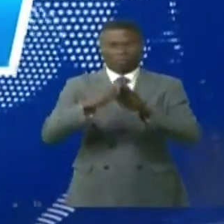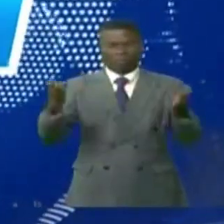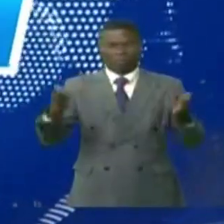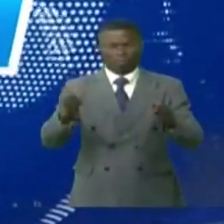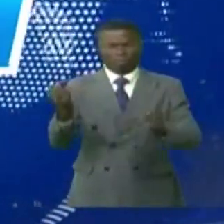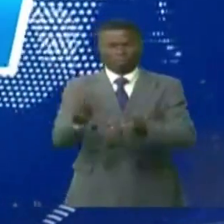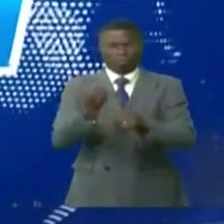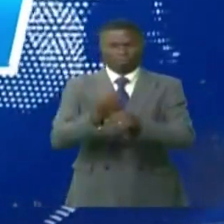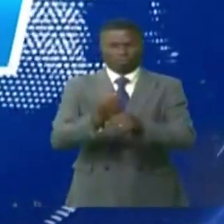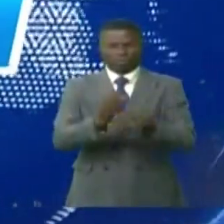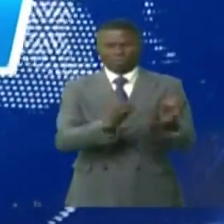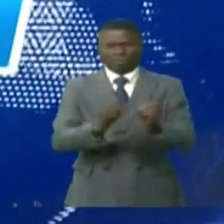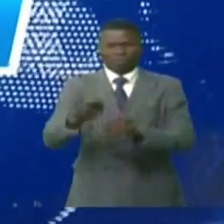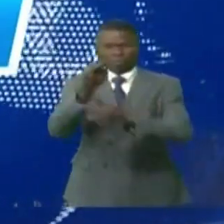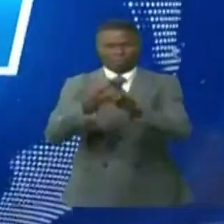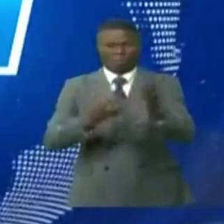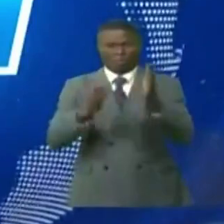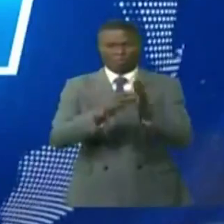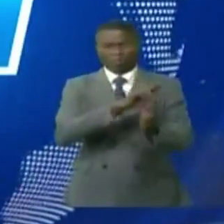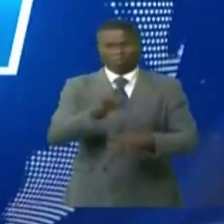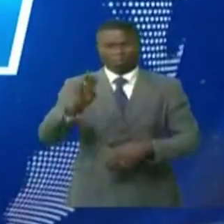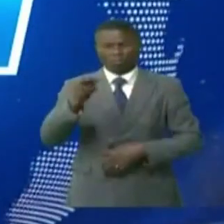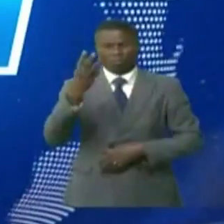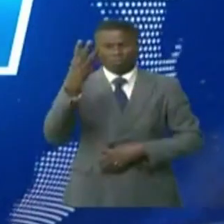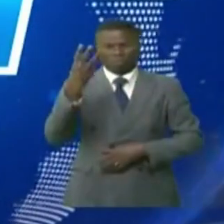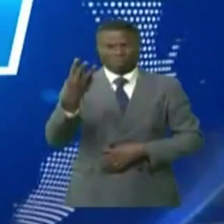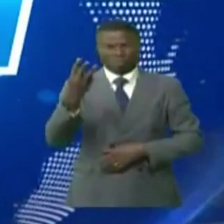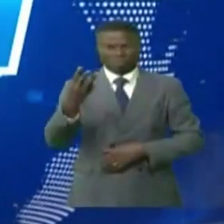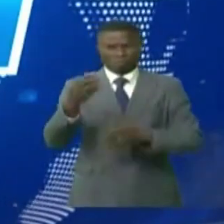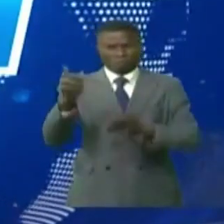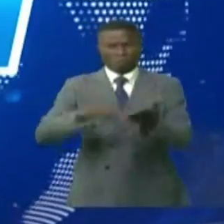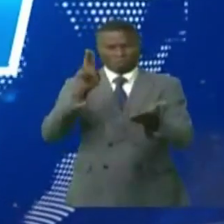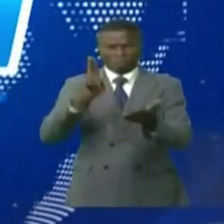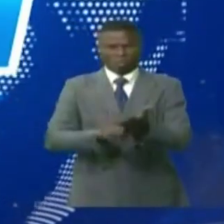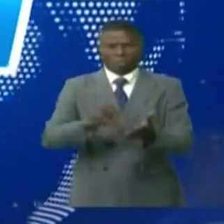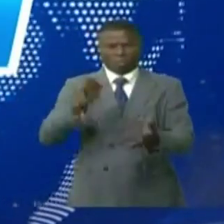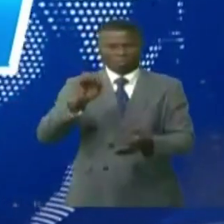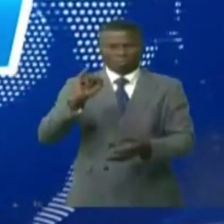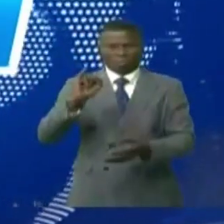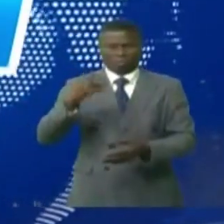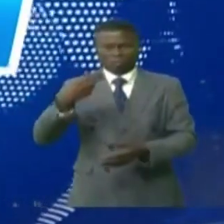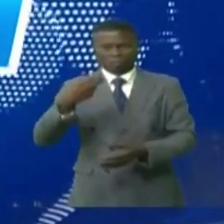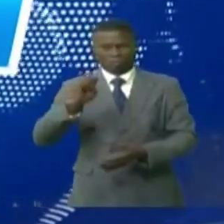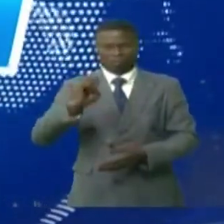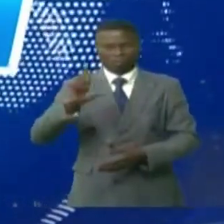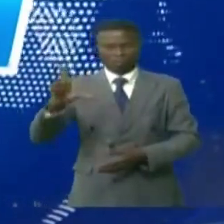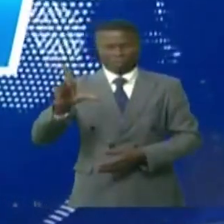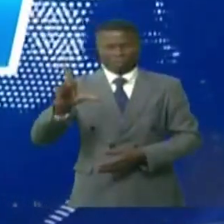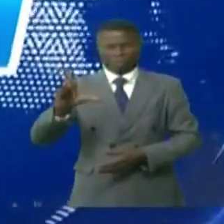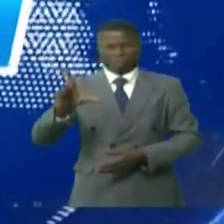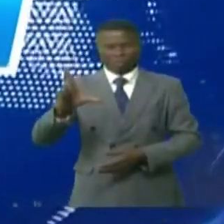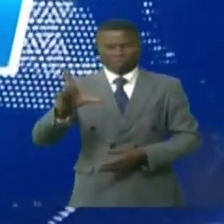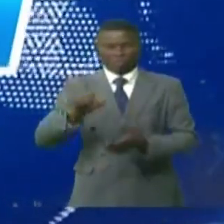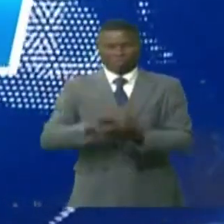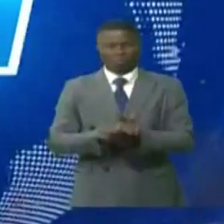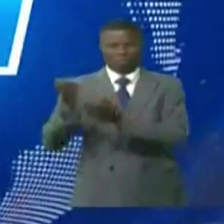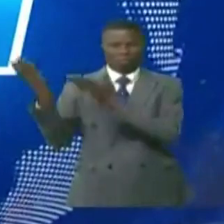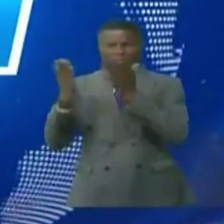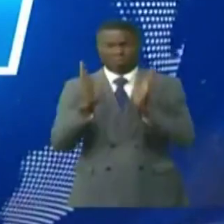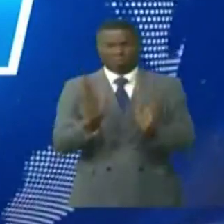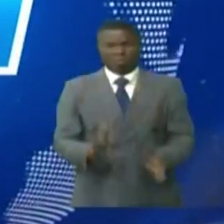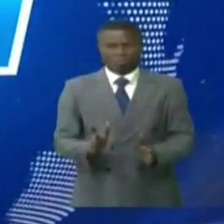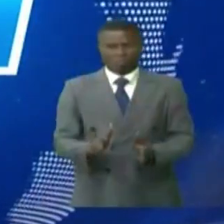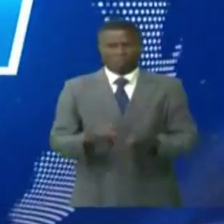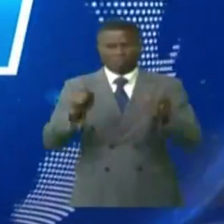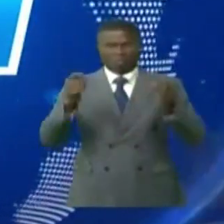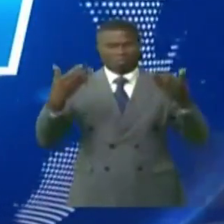session ordinaire de septembre 2023. C'était signé par Michel Kanimbu Shindani, rapporteur.